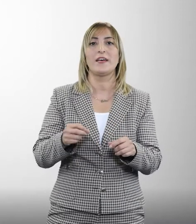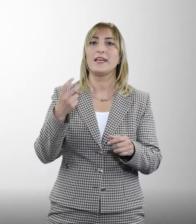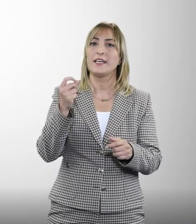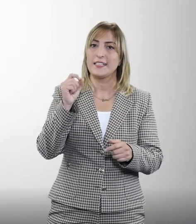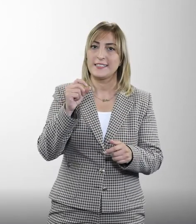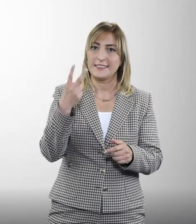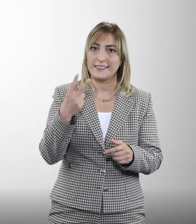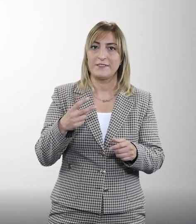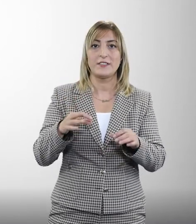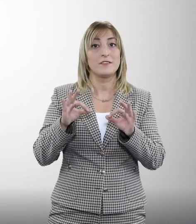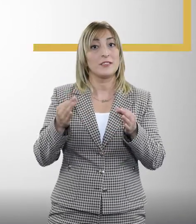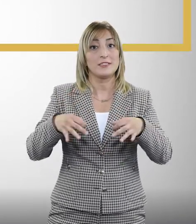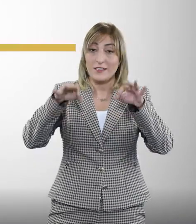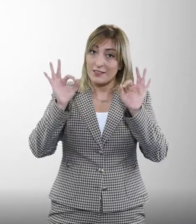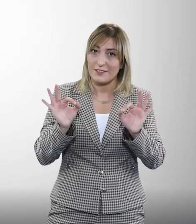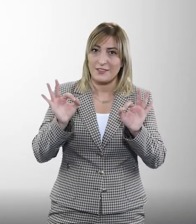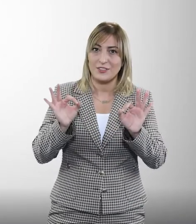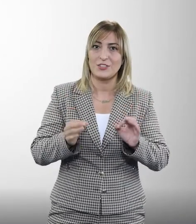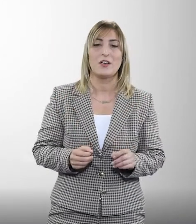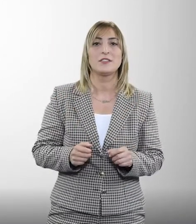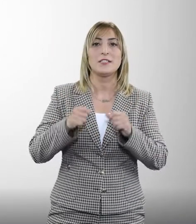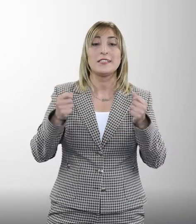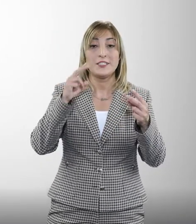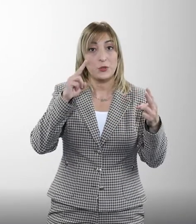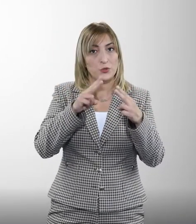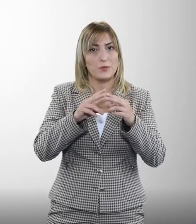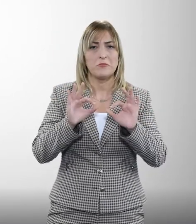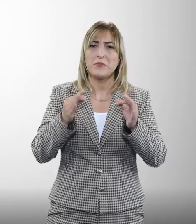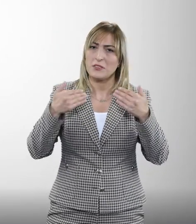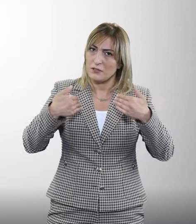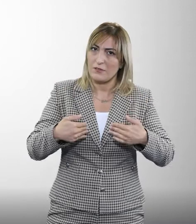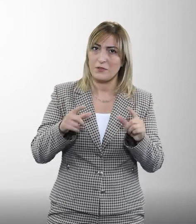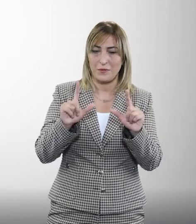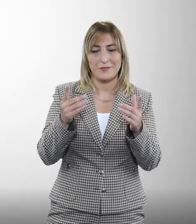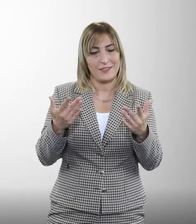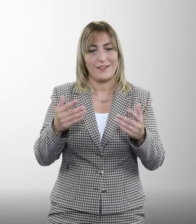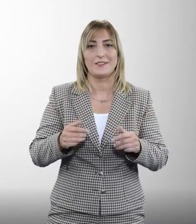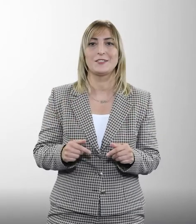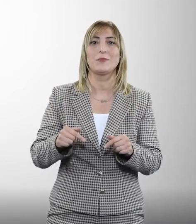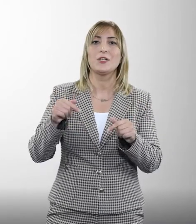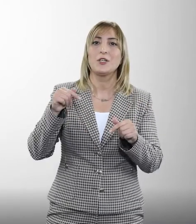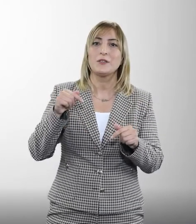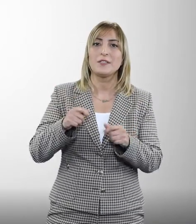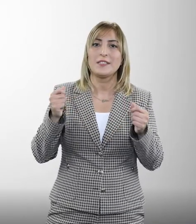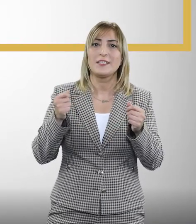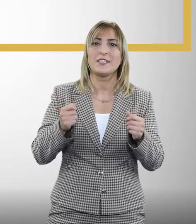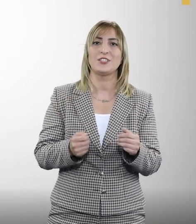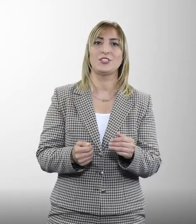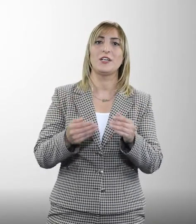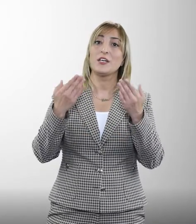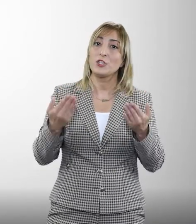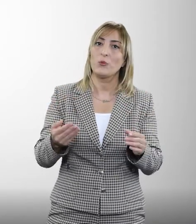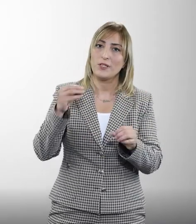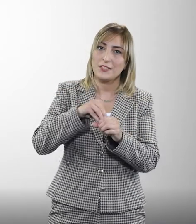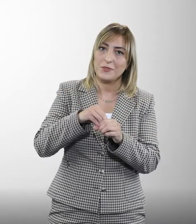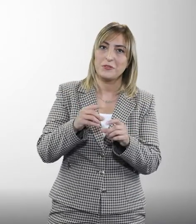bir özgeçmişin nasıl hazırlanacağını, iş görüşmelerinde nasıl davranmanız gerektiğini, işe kabul edilmeniz